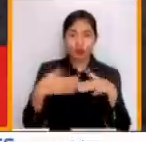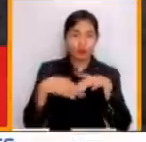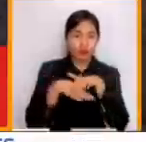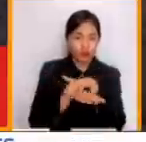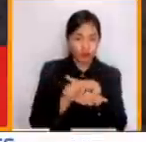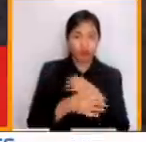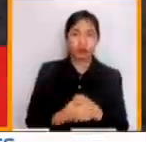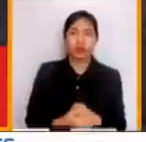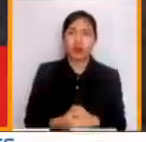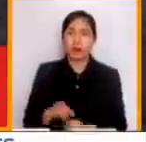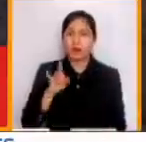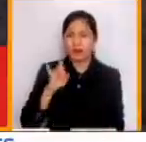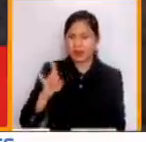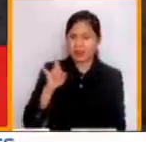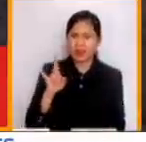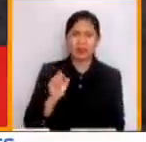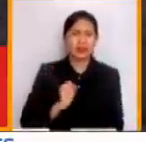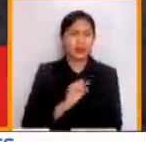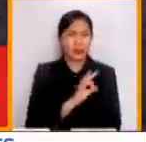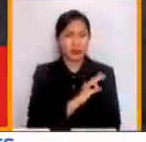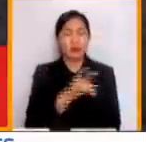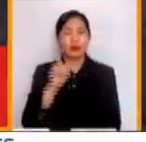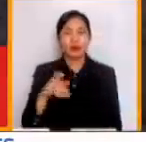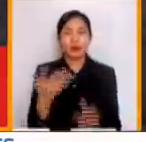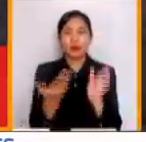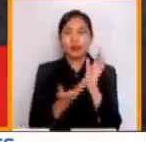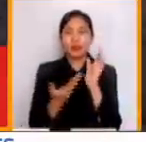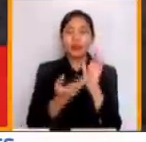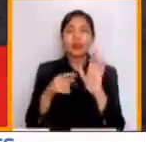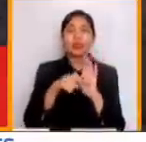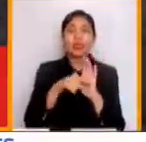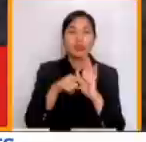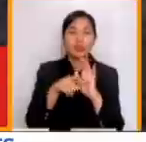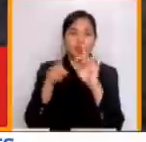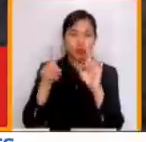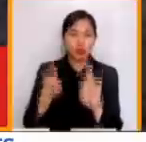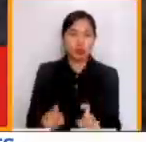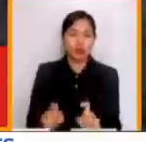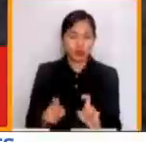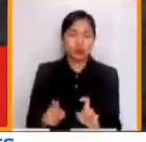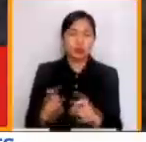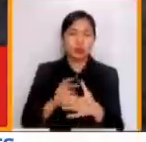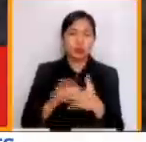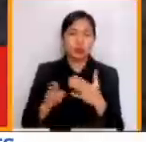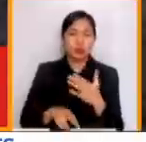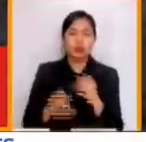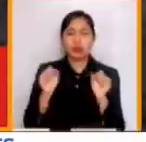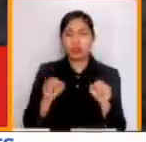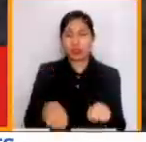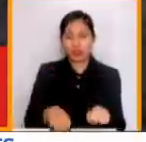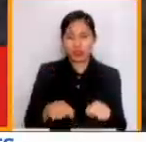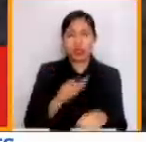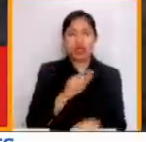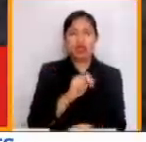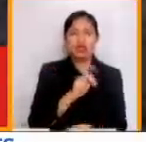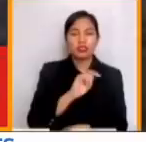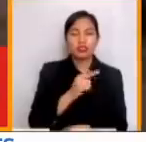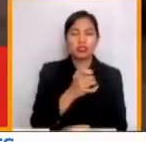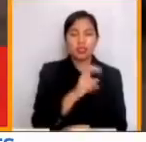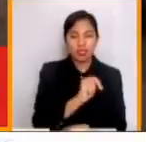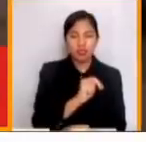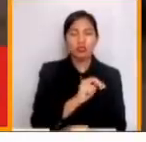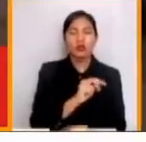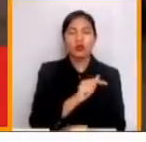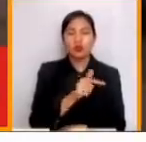kailangan magpresenta ng negative COVID test result, pwedeng RT-PCR o antigen test. Yan muna ang unang balita mula rito sa Pasay City. Ako po